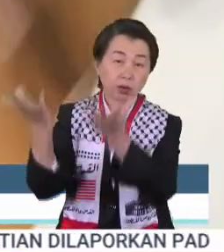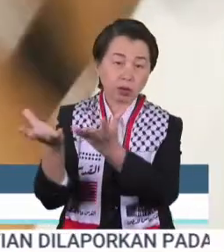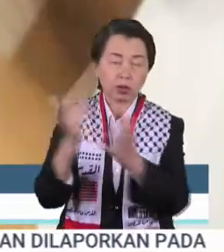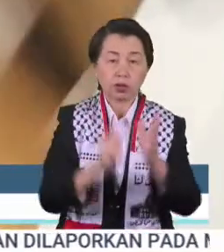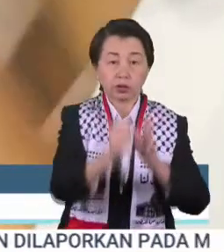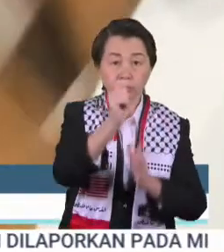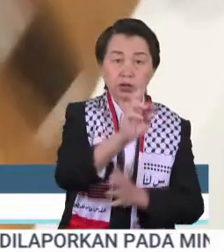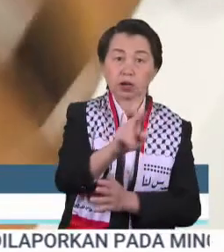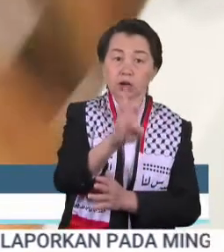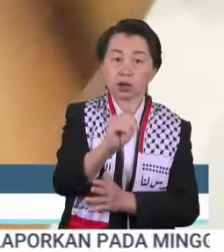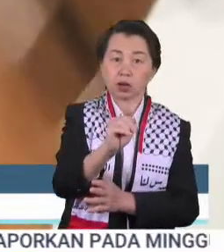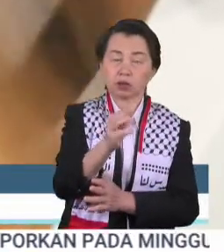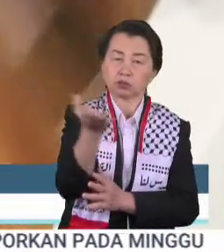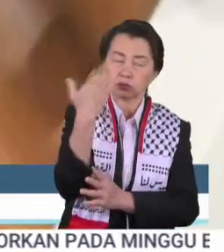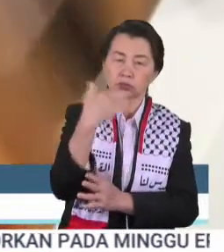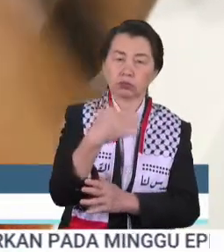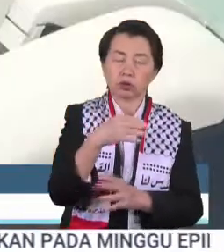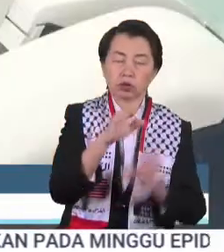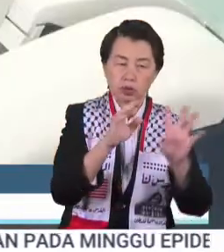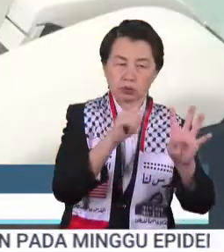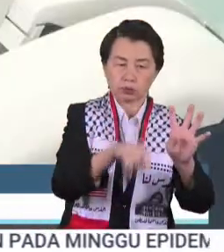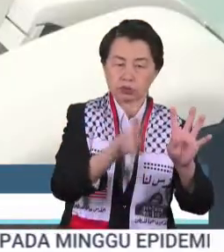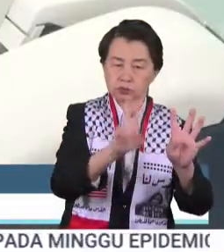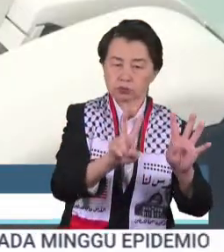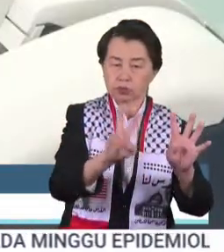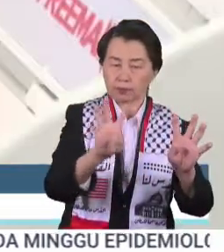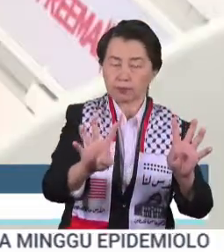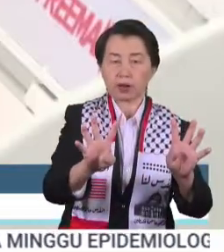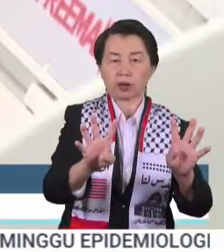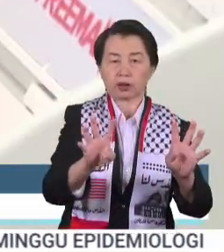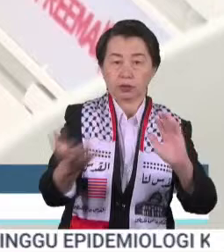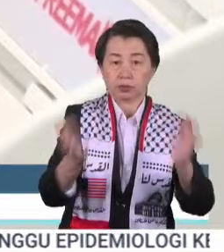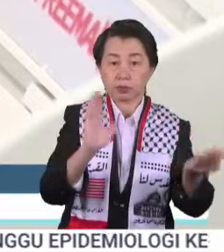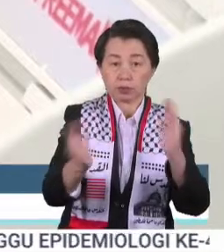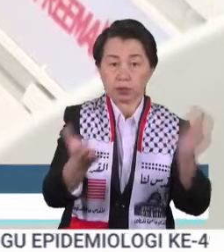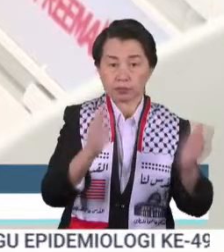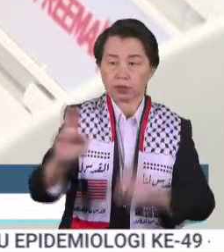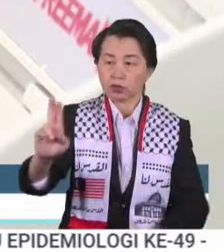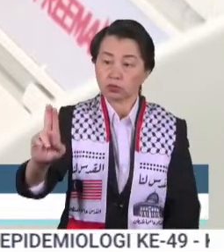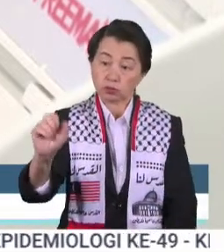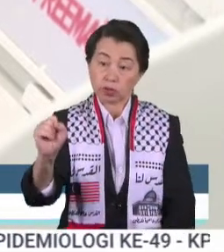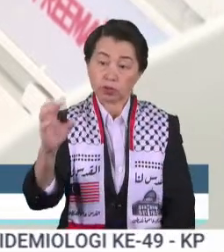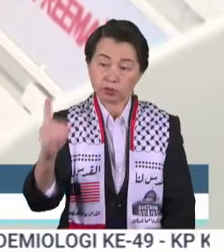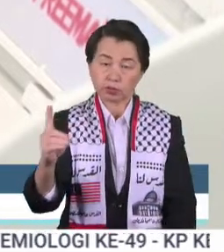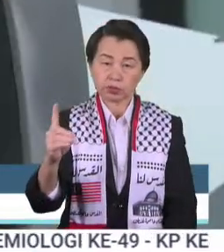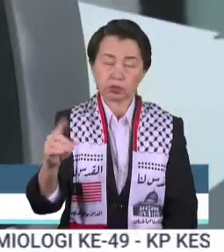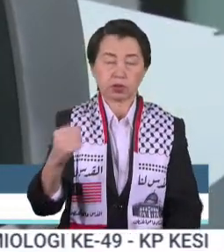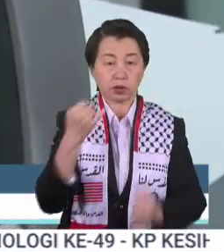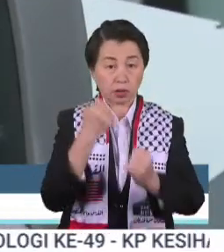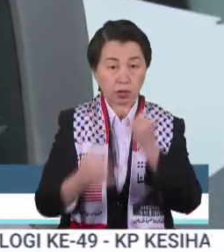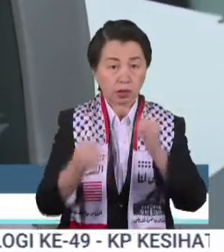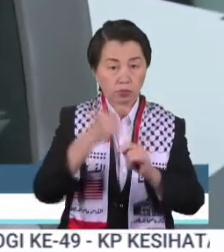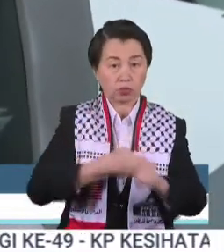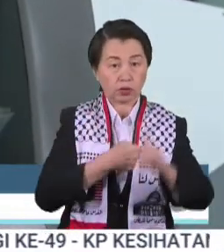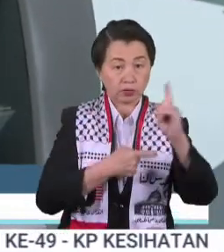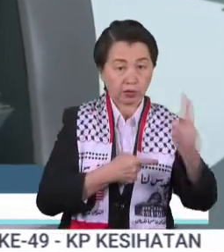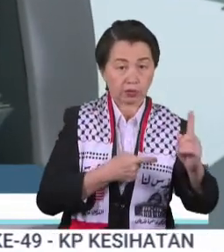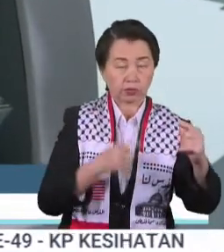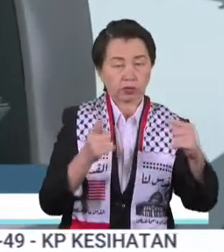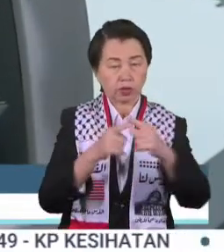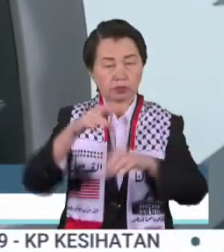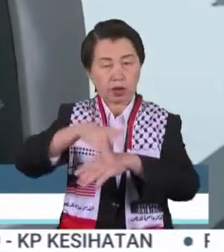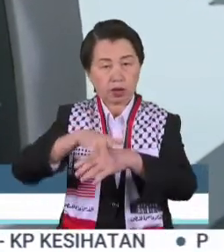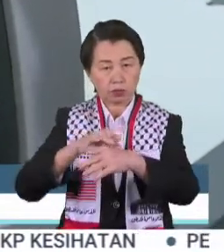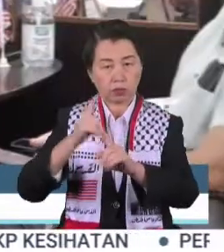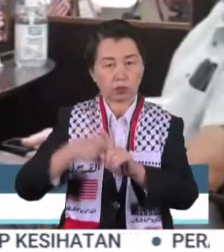tertinggi ringgit dicatatkan pada 4.24 berbanding dolar Amerika antara akhir Januari hingga